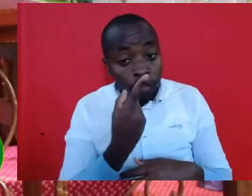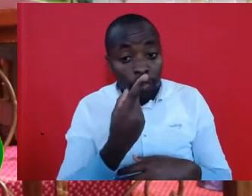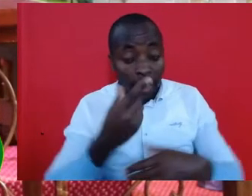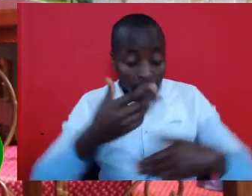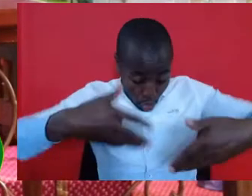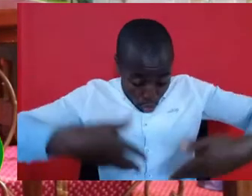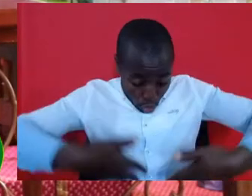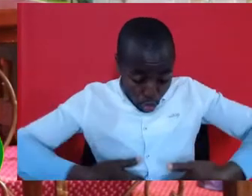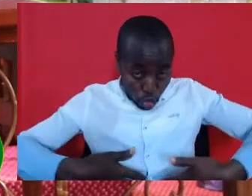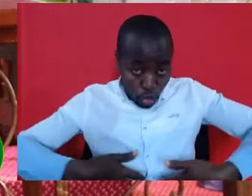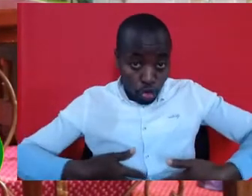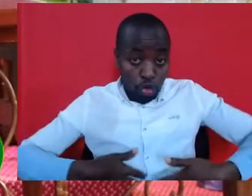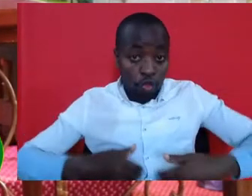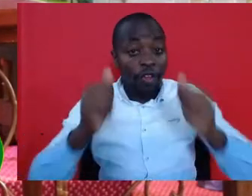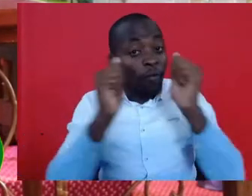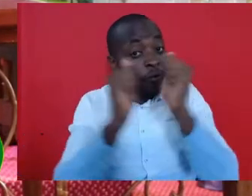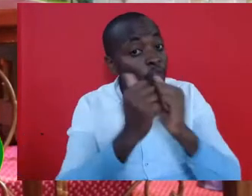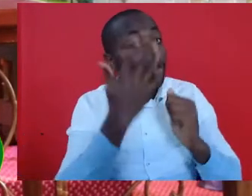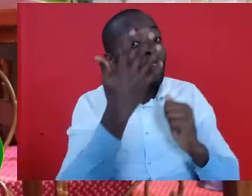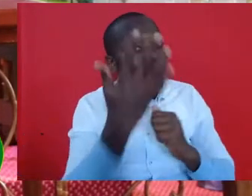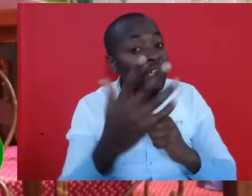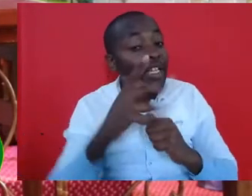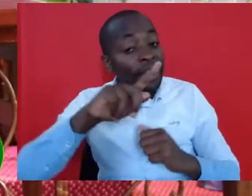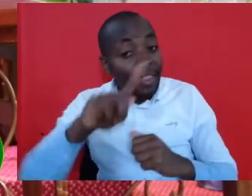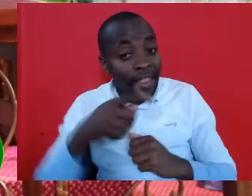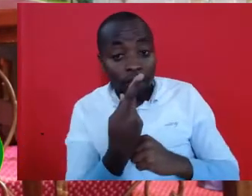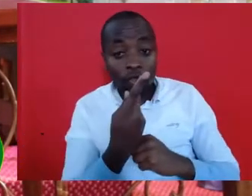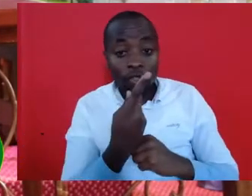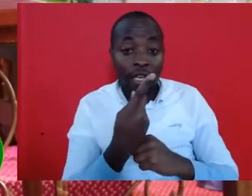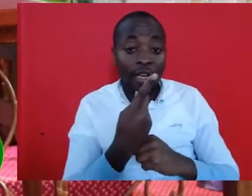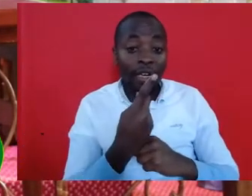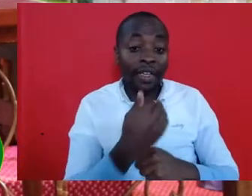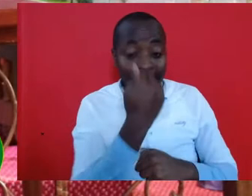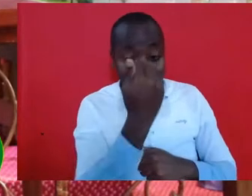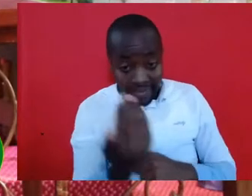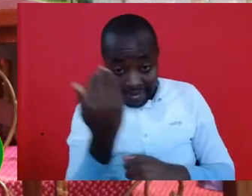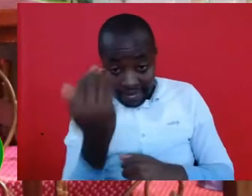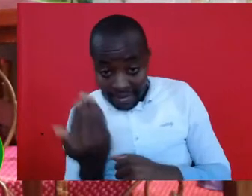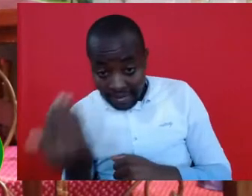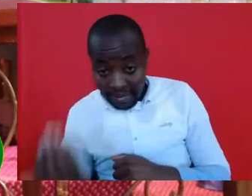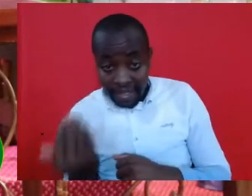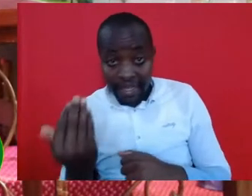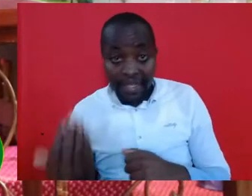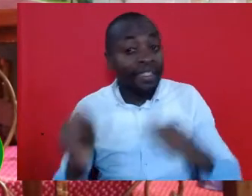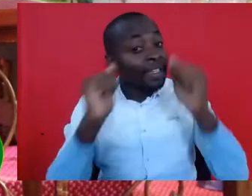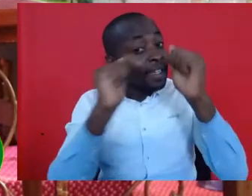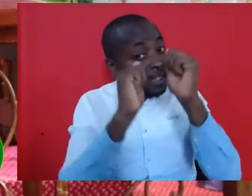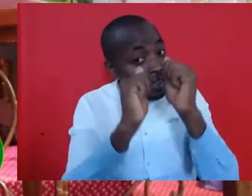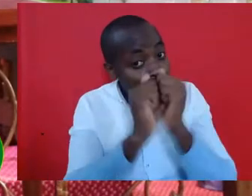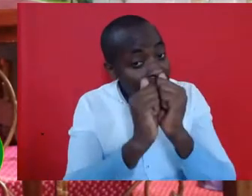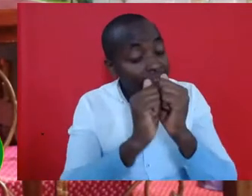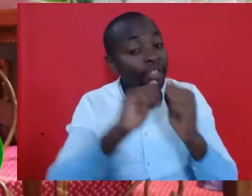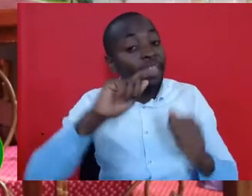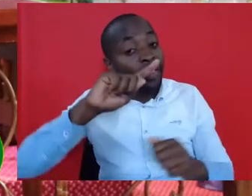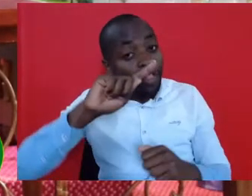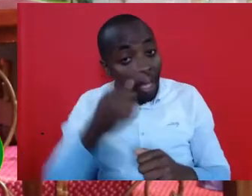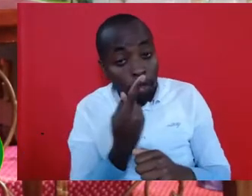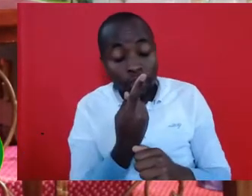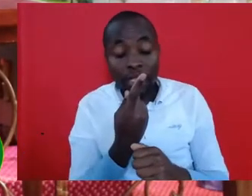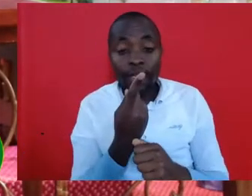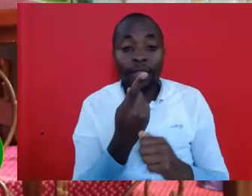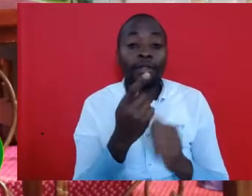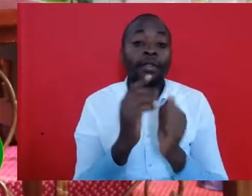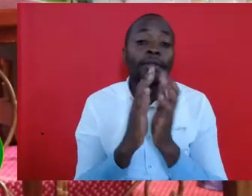wanarika 1015, 15,000, na watoto ni shilingi 10,000 ama